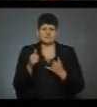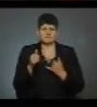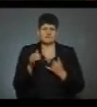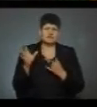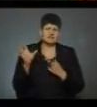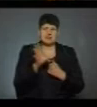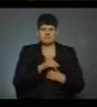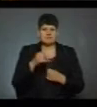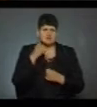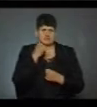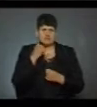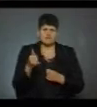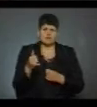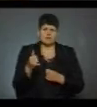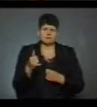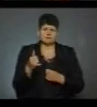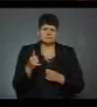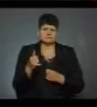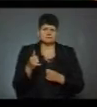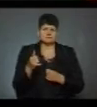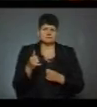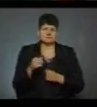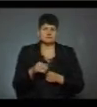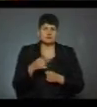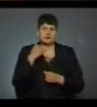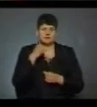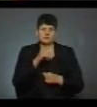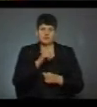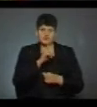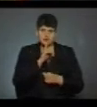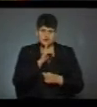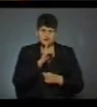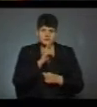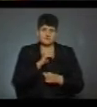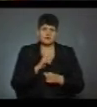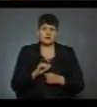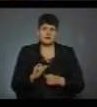всі телефони. Телефон мовчав. І тоді